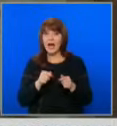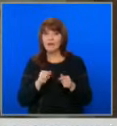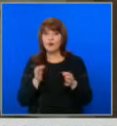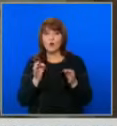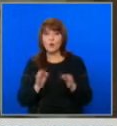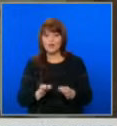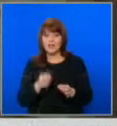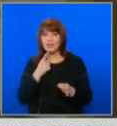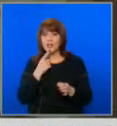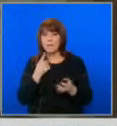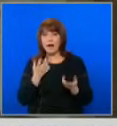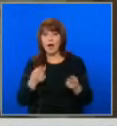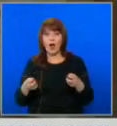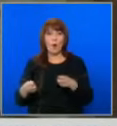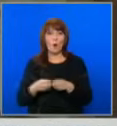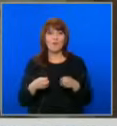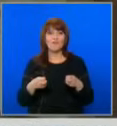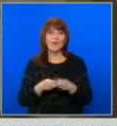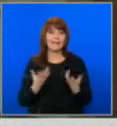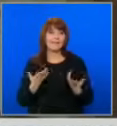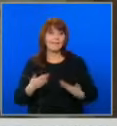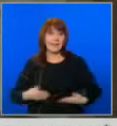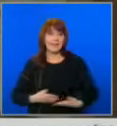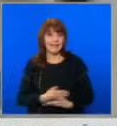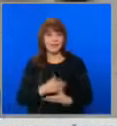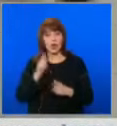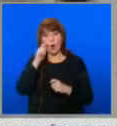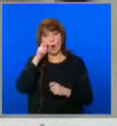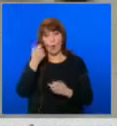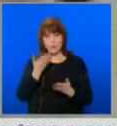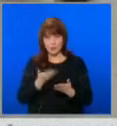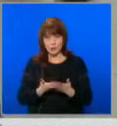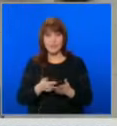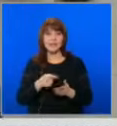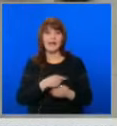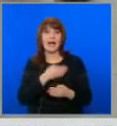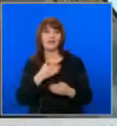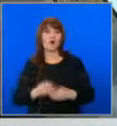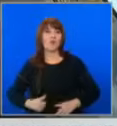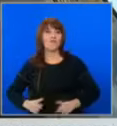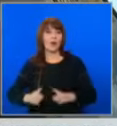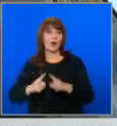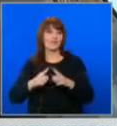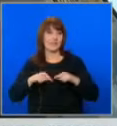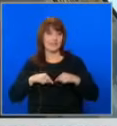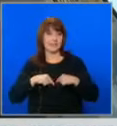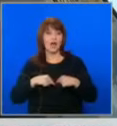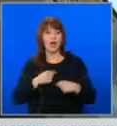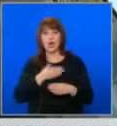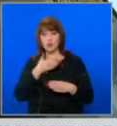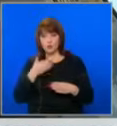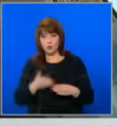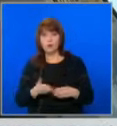констатира конфликт на интереси решението е обжалвано стига до върховния административен съд който го отменя до окончателното